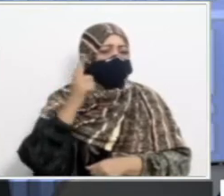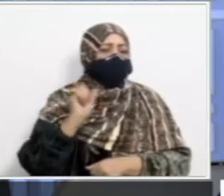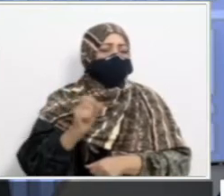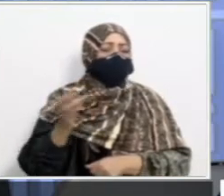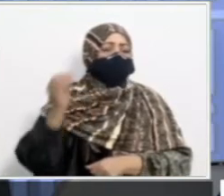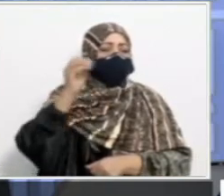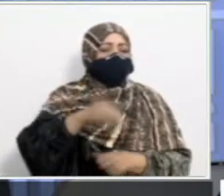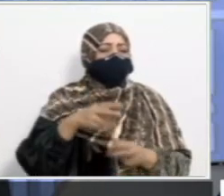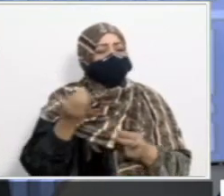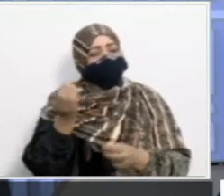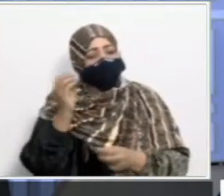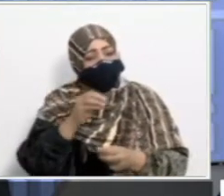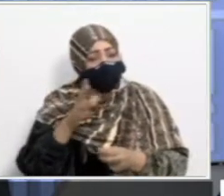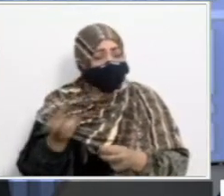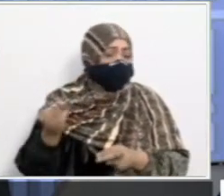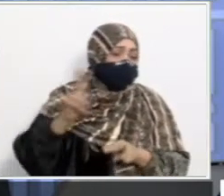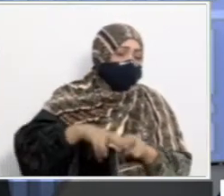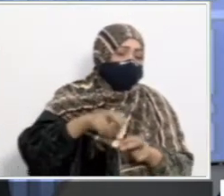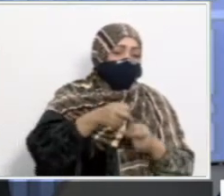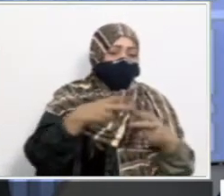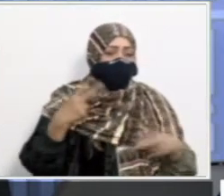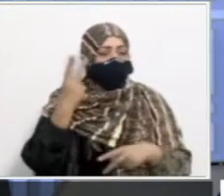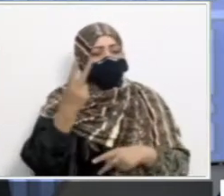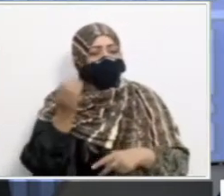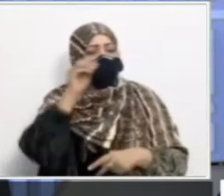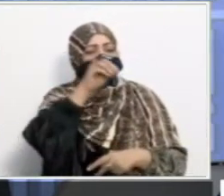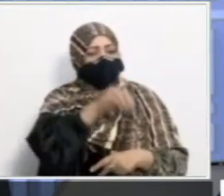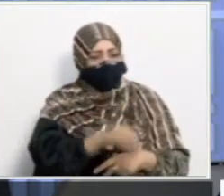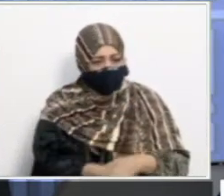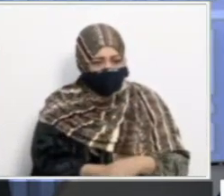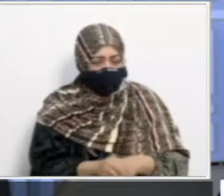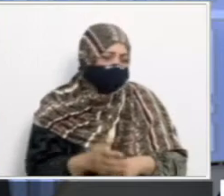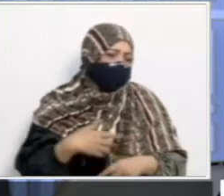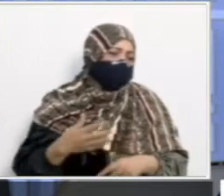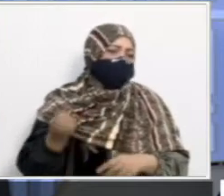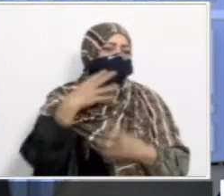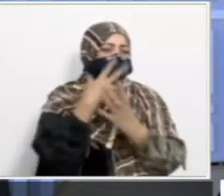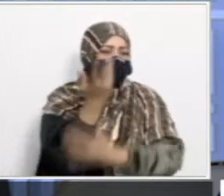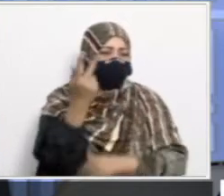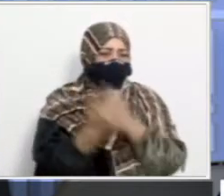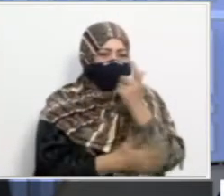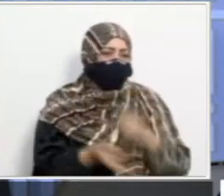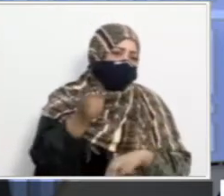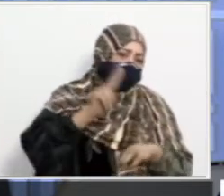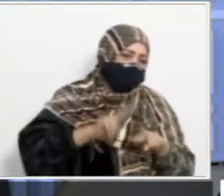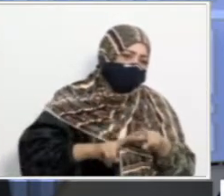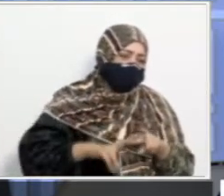عليه، ورواية فقضوا صحيحة فمن قضى فلا عتب عليه. بعض الأئمة